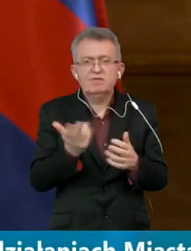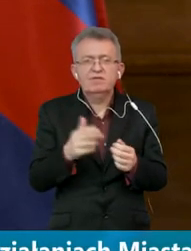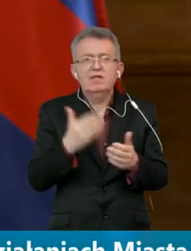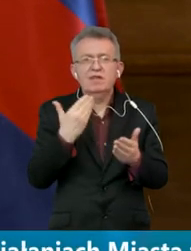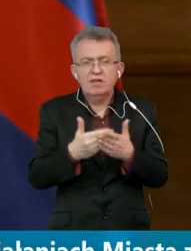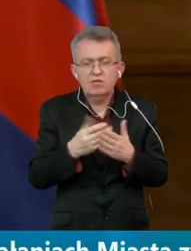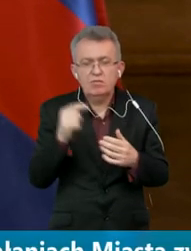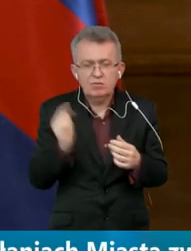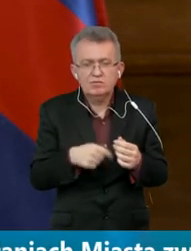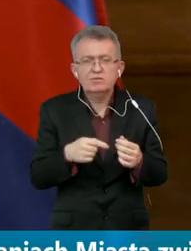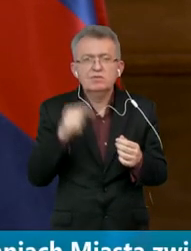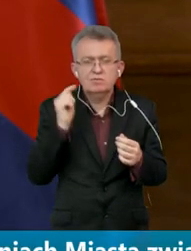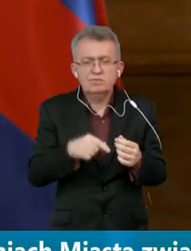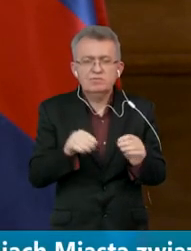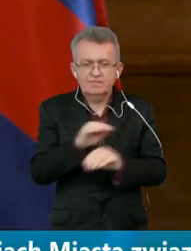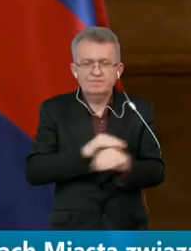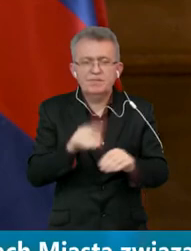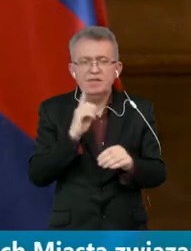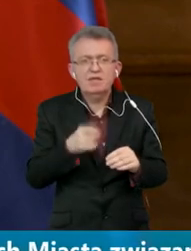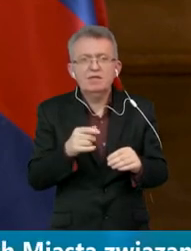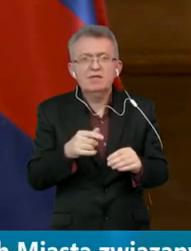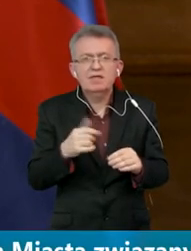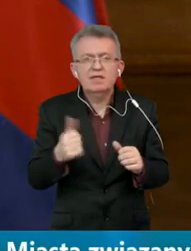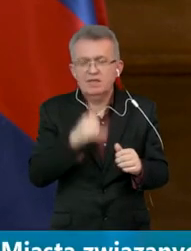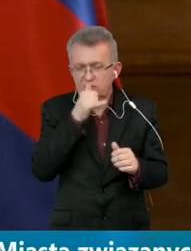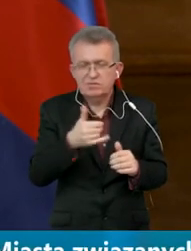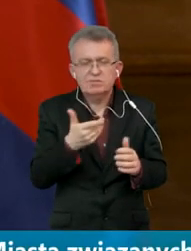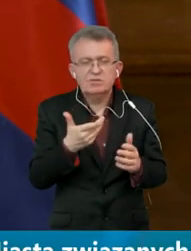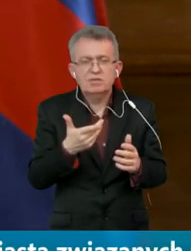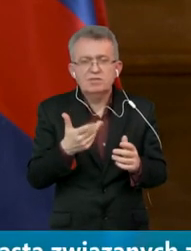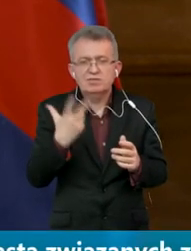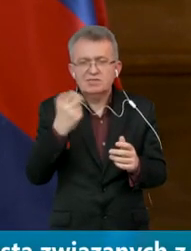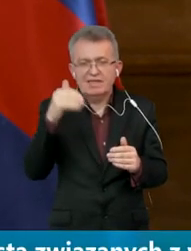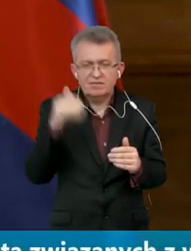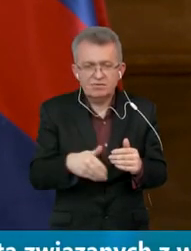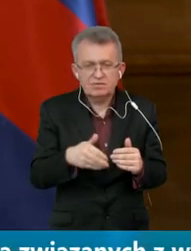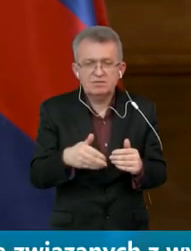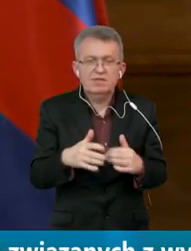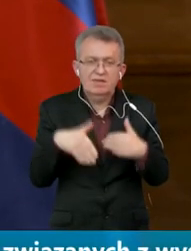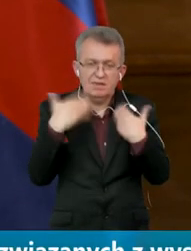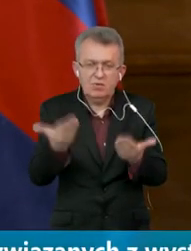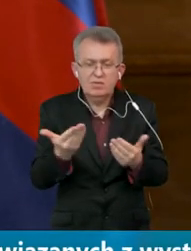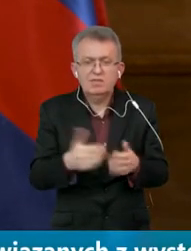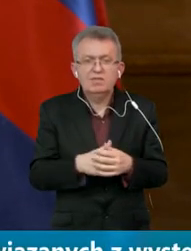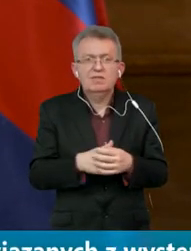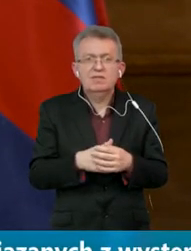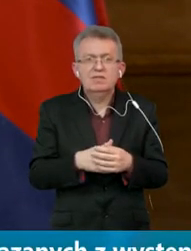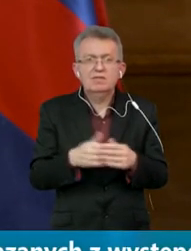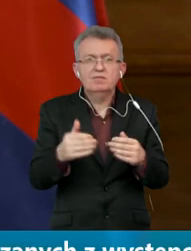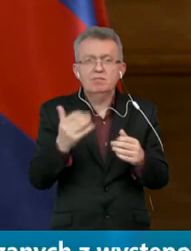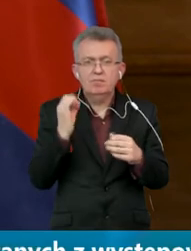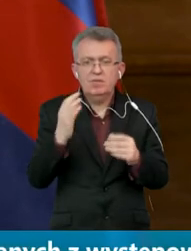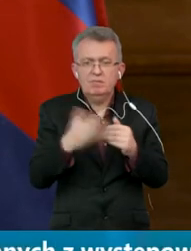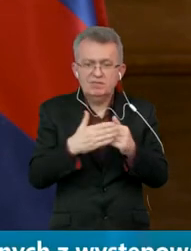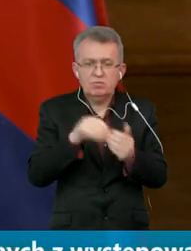stąd musimy temu przeciwdziałać, a nie jesteśmy w stanie dla 300 tysięcy samochodów przygotować w bliskiej odległości od